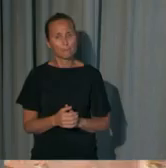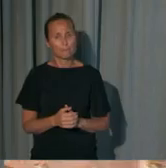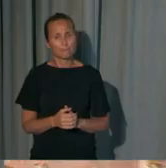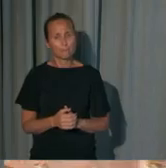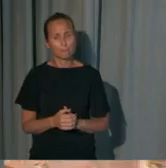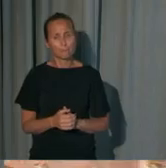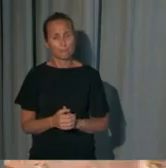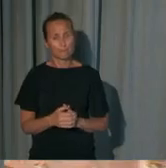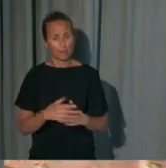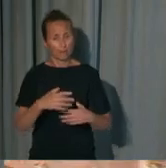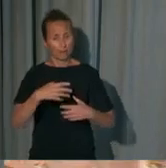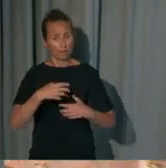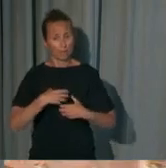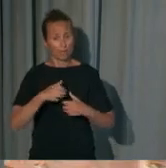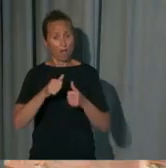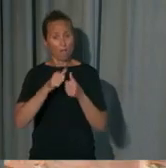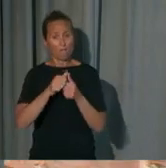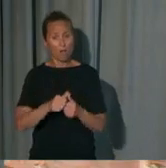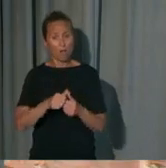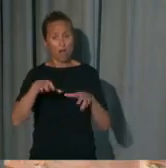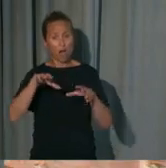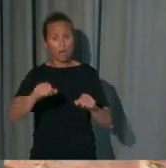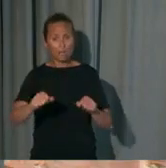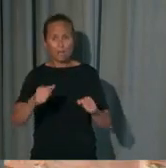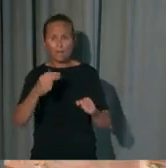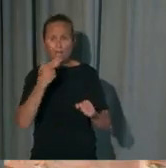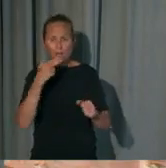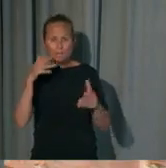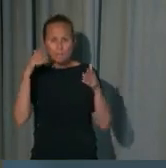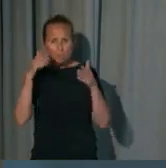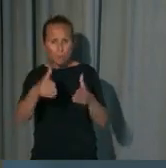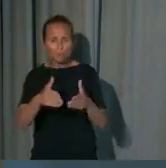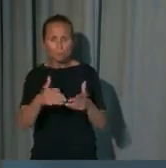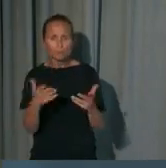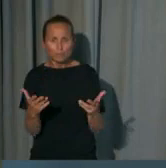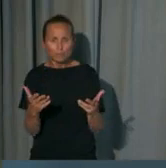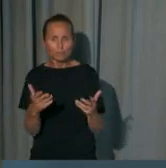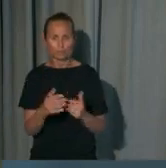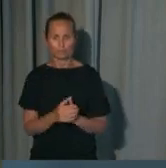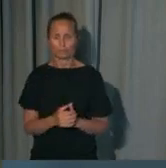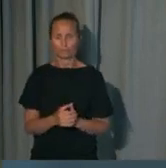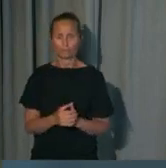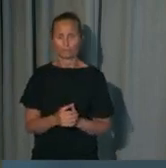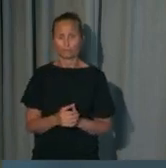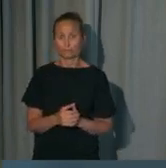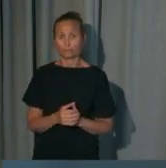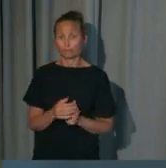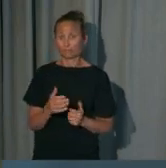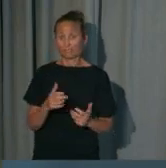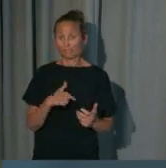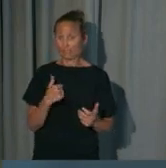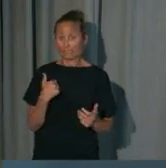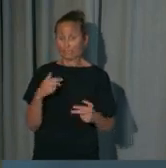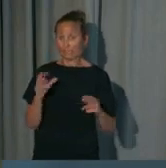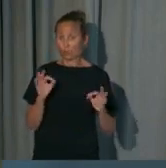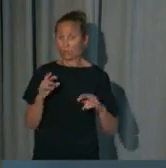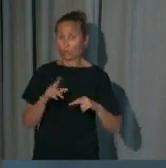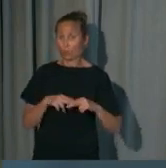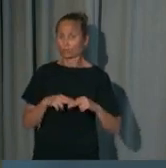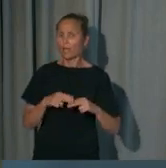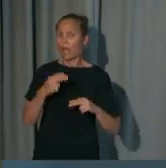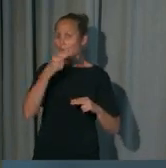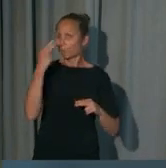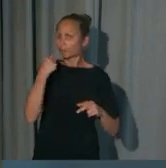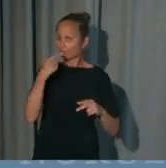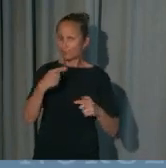at det fryktes følgeangrep. Hvem kan det være rettet mot? Det skal selvfølgelig heller ikke vi gå inn og kommentere. Dette sier jo